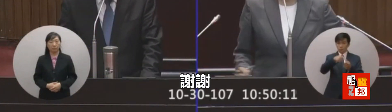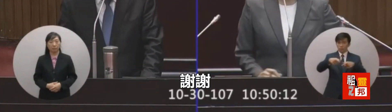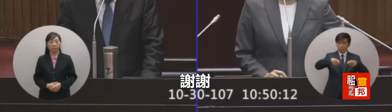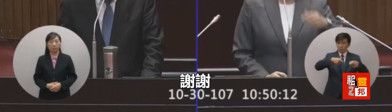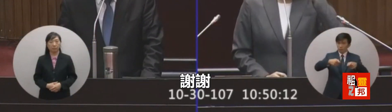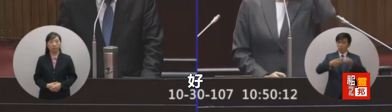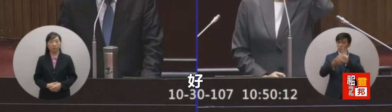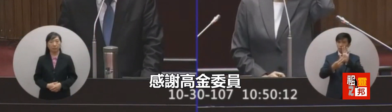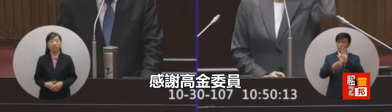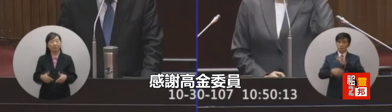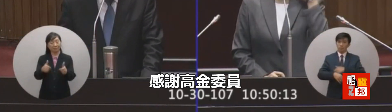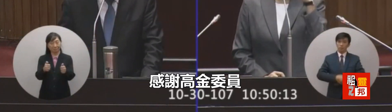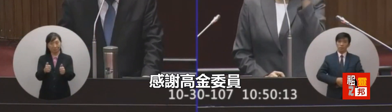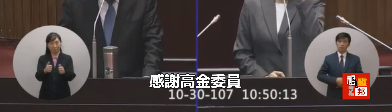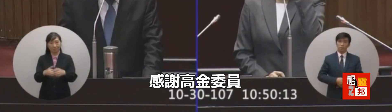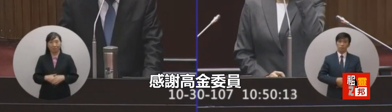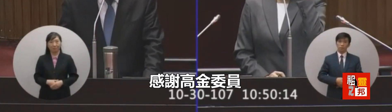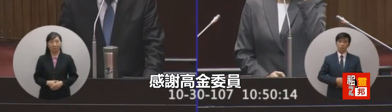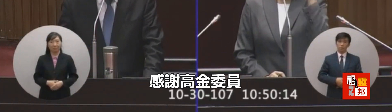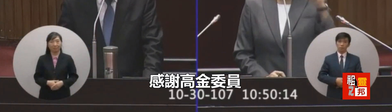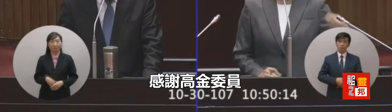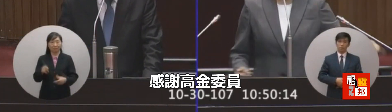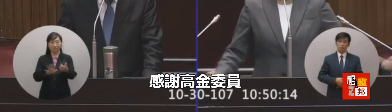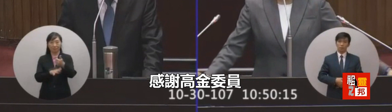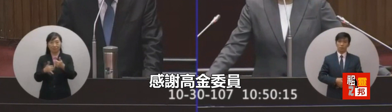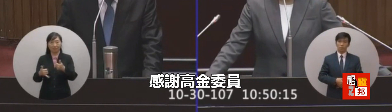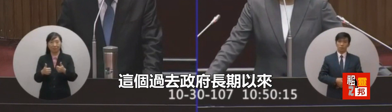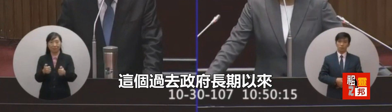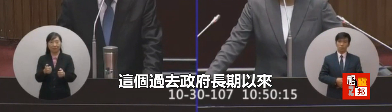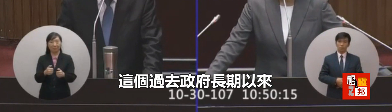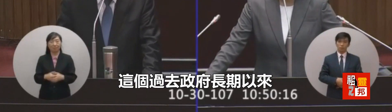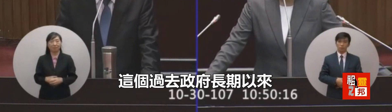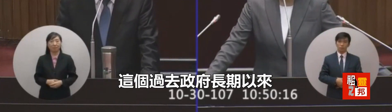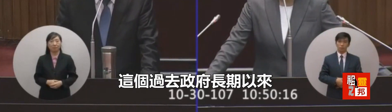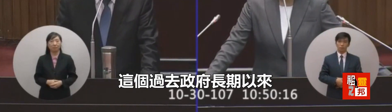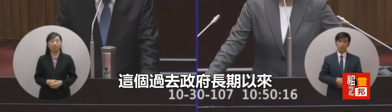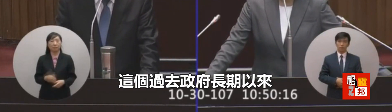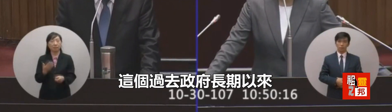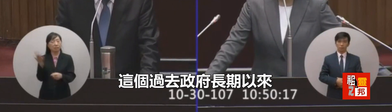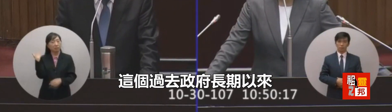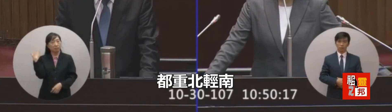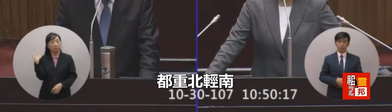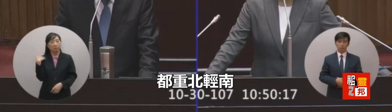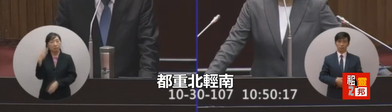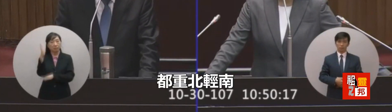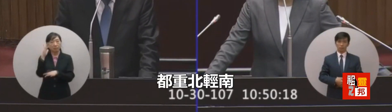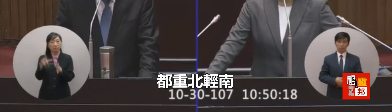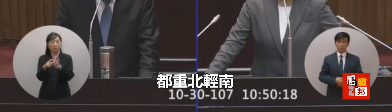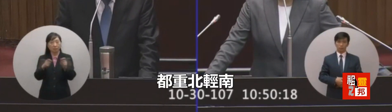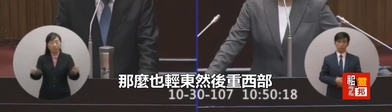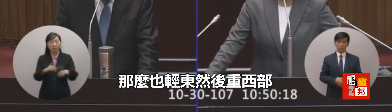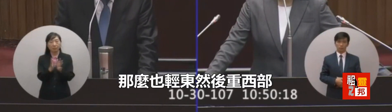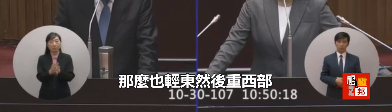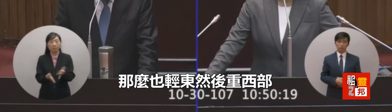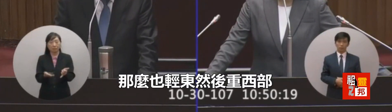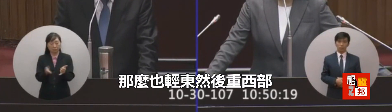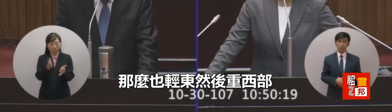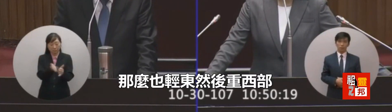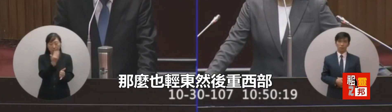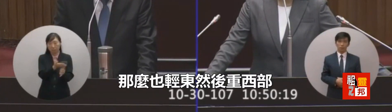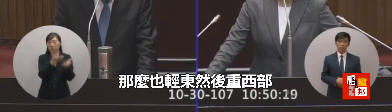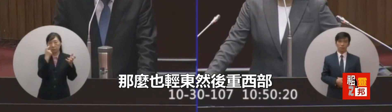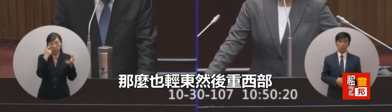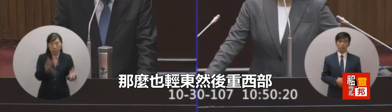谢。 好，感谢高金委员哈。这个过去政府长期以来都重北轻南，那么也